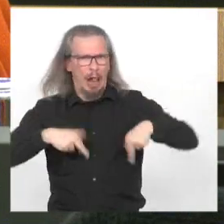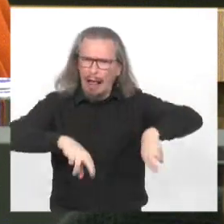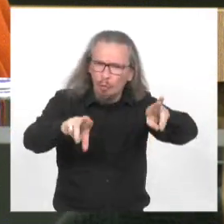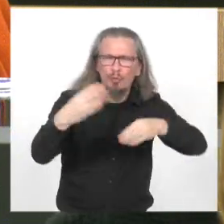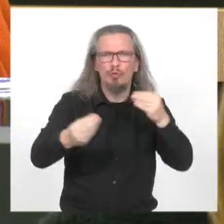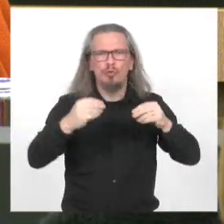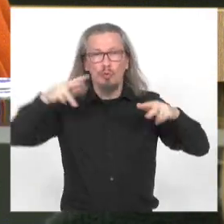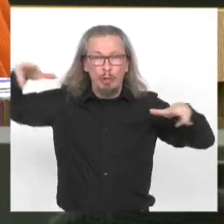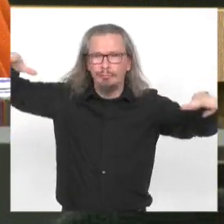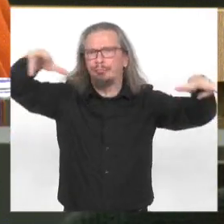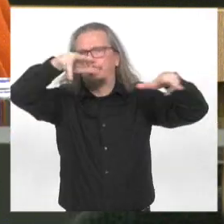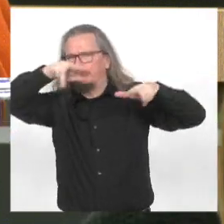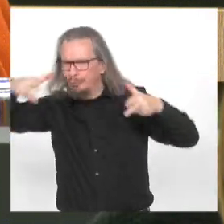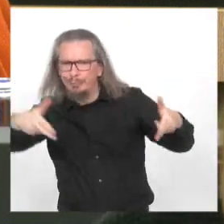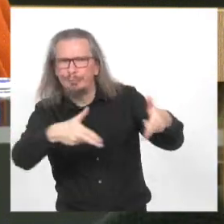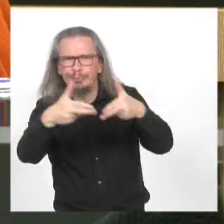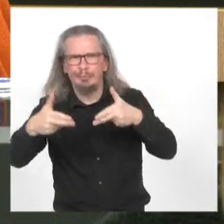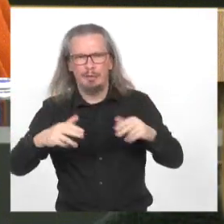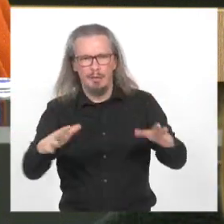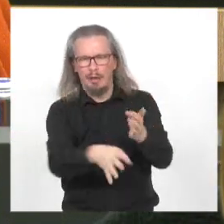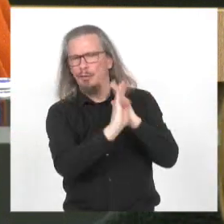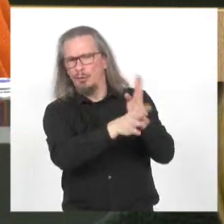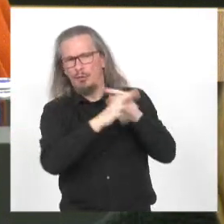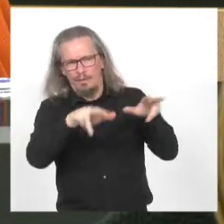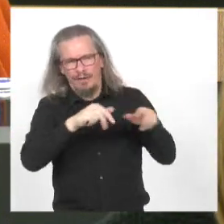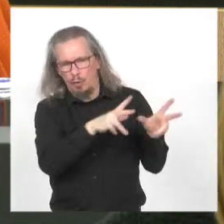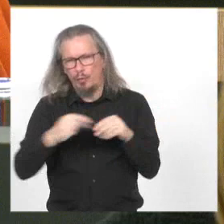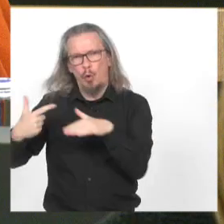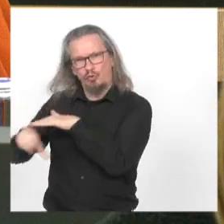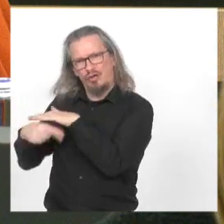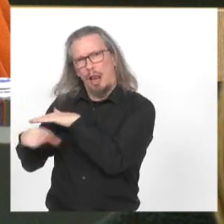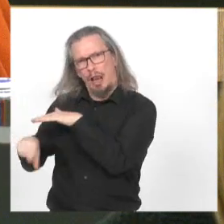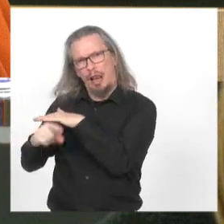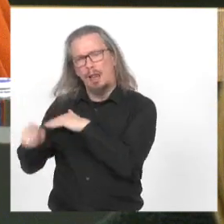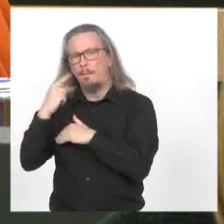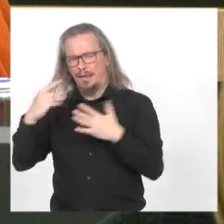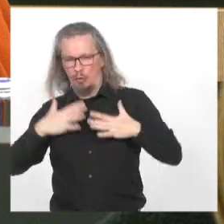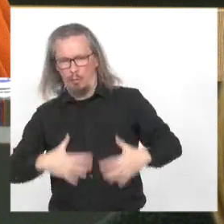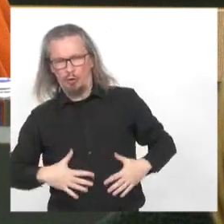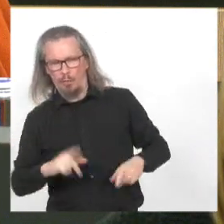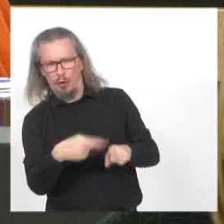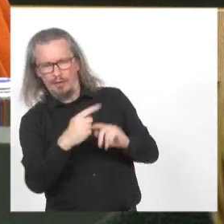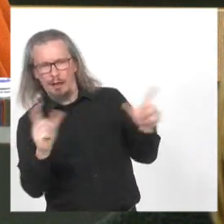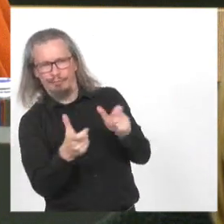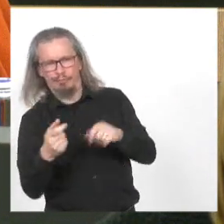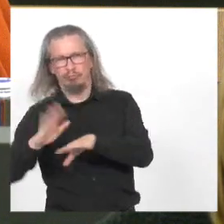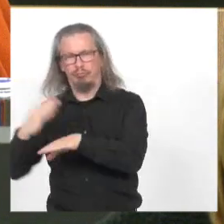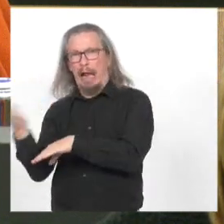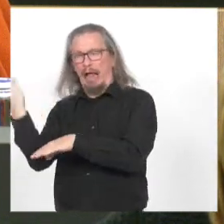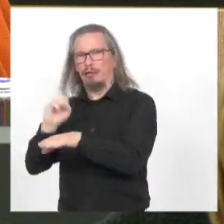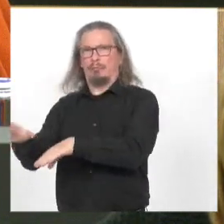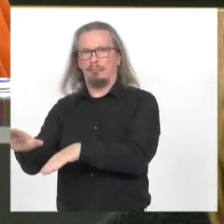ou sur des drones. Un logiciel va analyser les flux de vidéos et déclencher des alertes en cas de comportement suspect. Un comportement